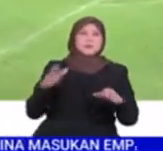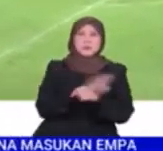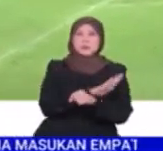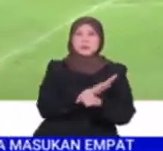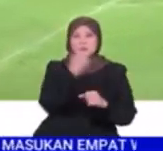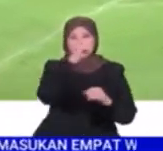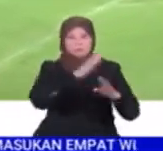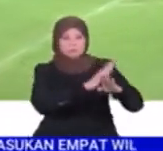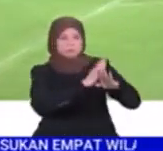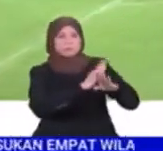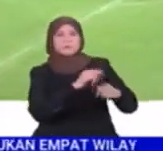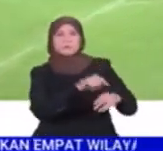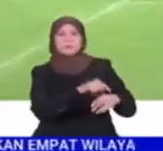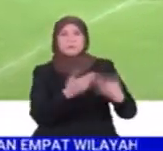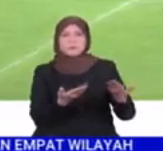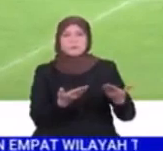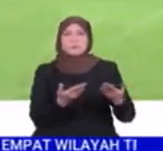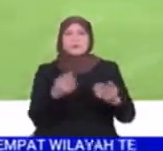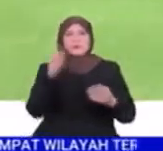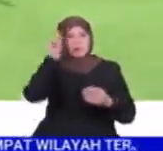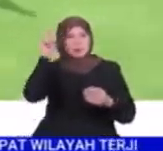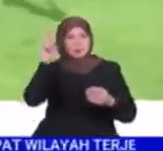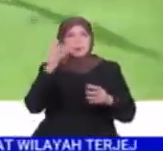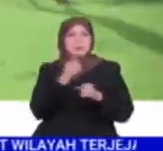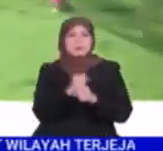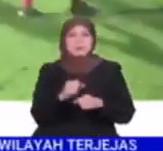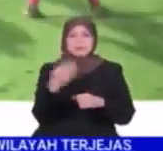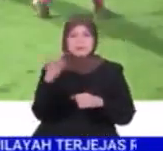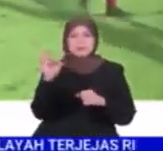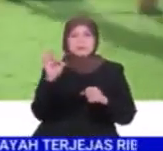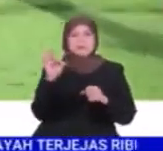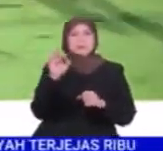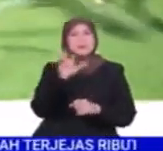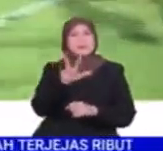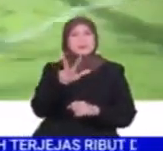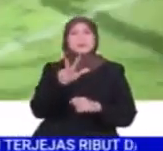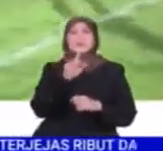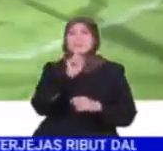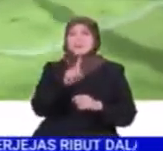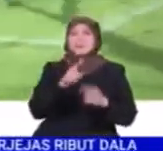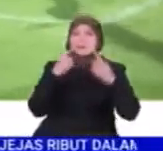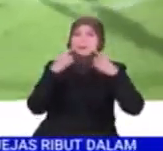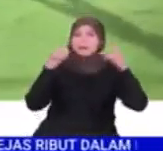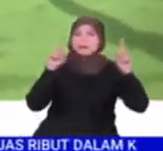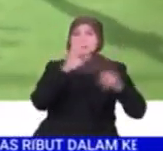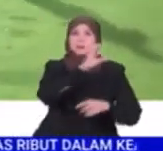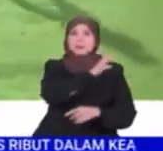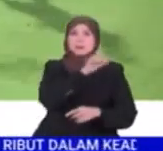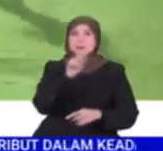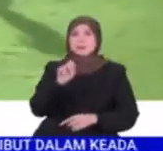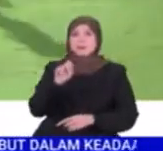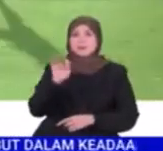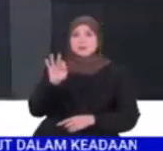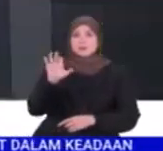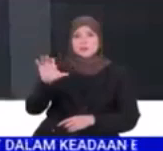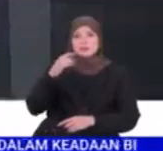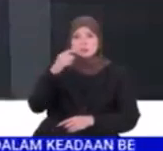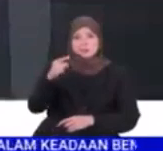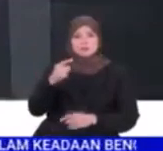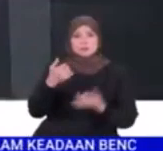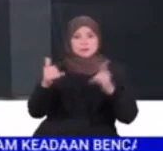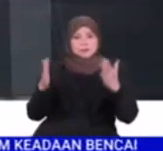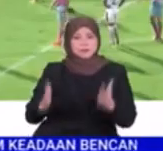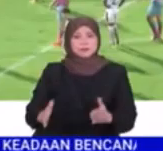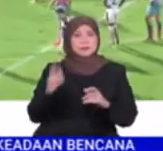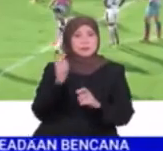untuk menghalang skor Penyu daripada mara ke suku akhir dengan agregat 9-3. Susulan kejayaan itu, ketua jurulatih TFC Nafuzi Zain berharap anak